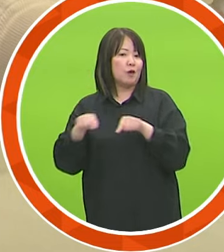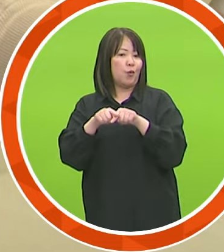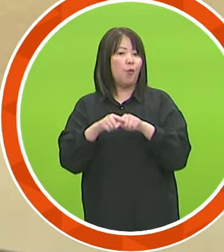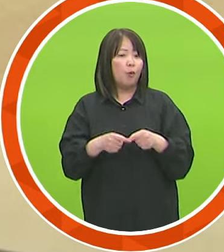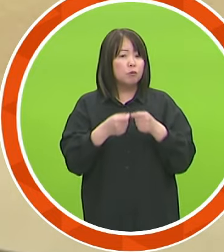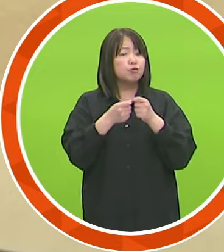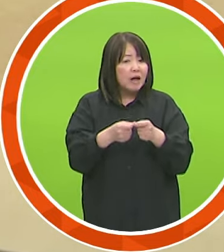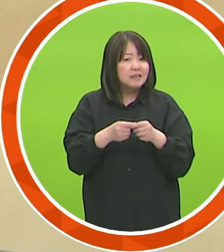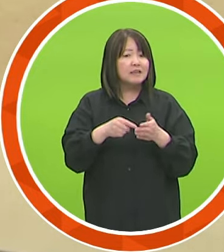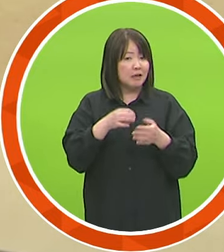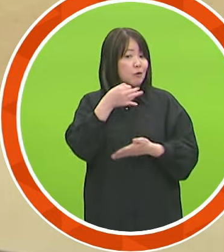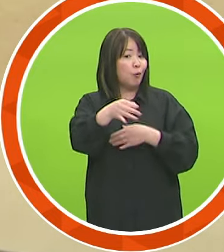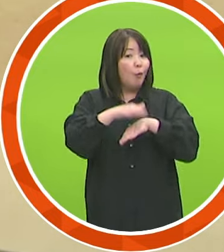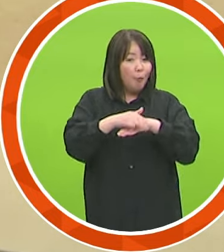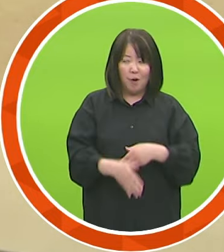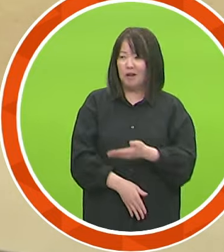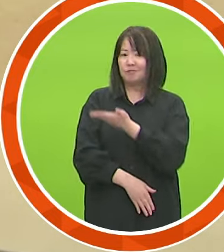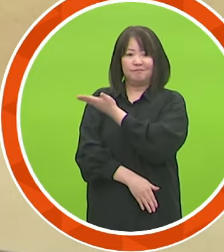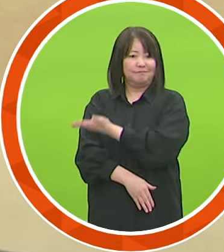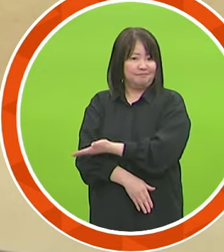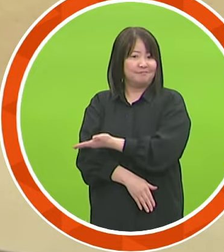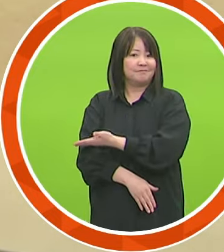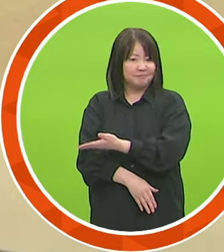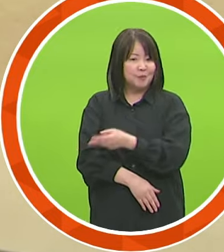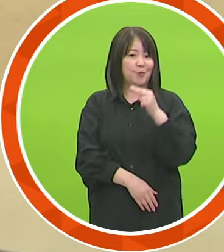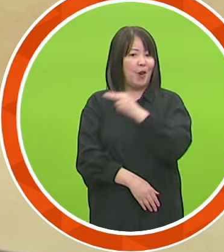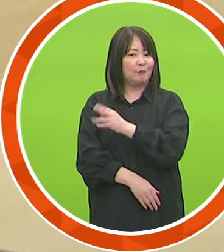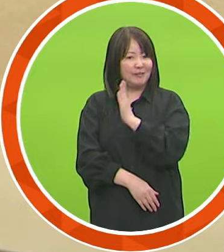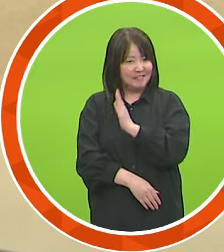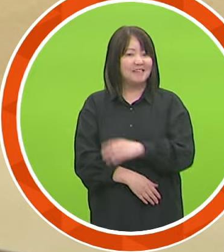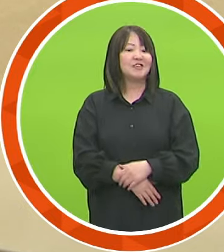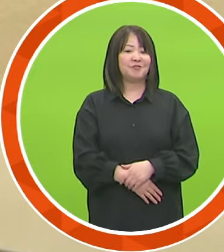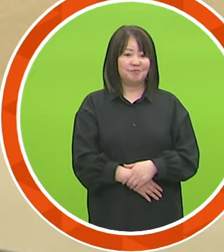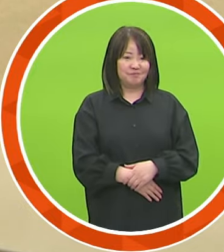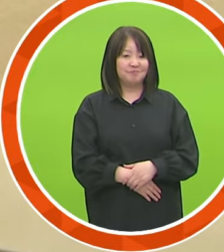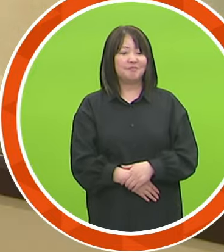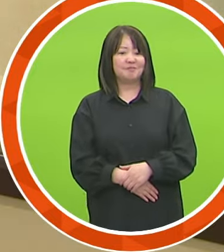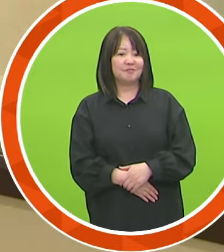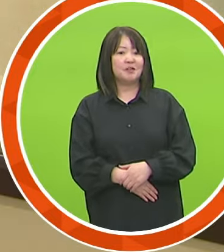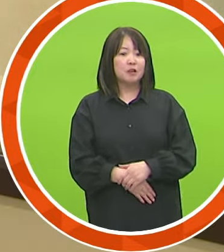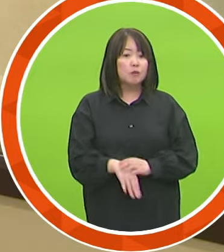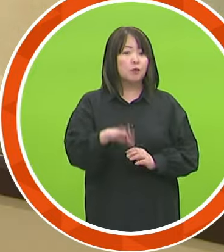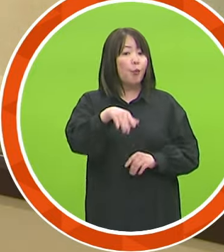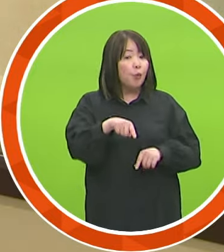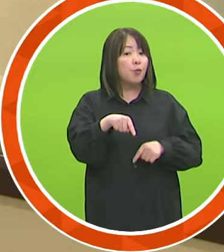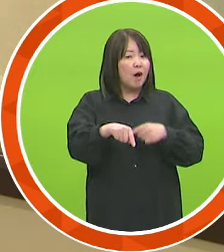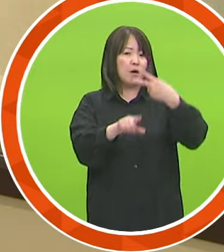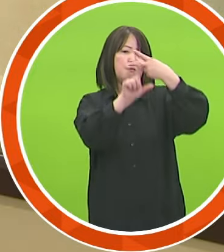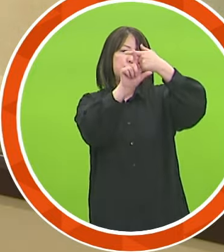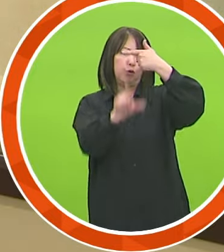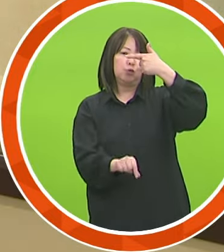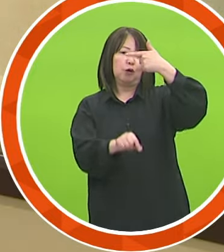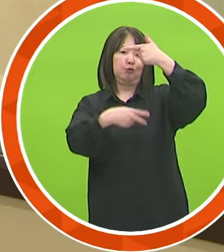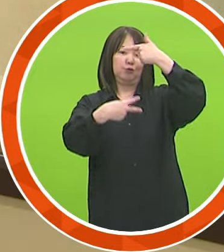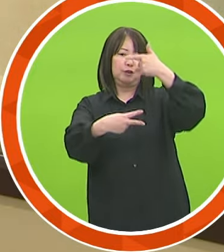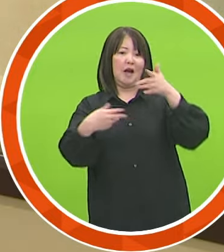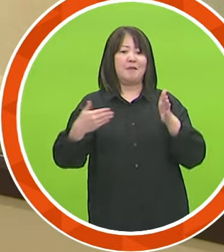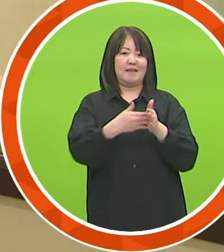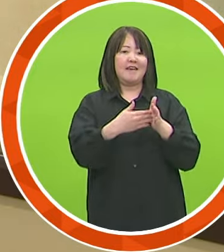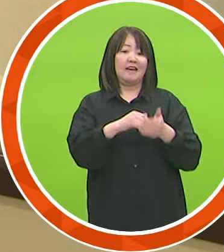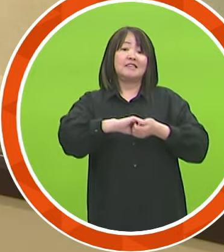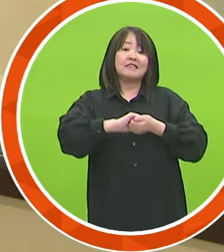ードになります。詳しい入手方法はテロップをご覧ください。 わかりました。こちらの作品展は6月2日まで